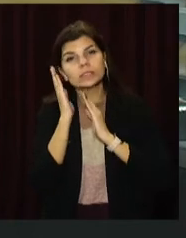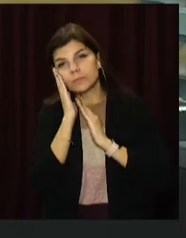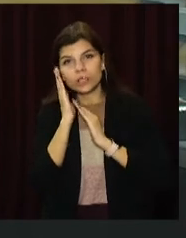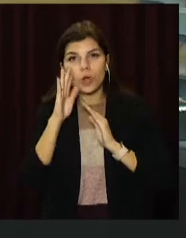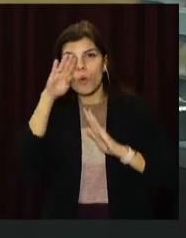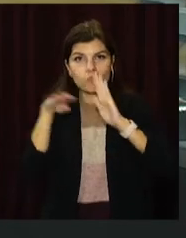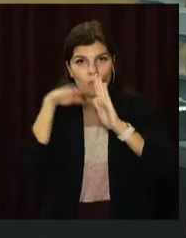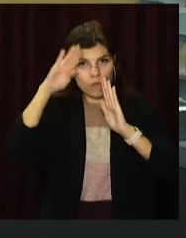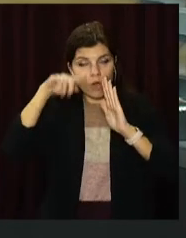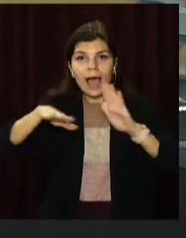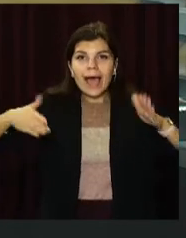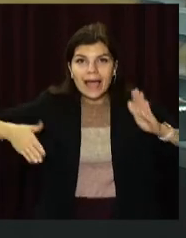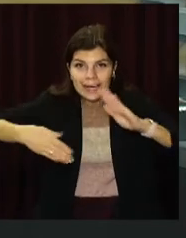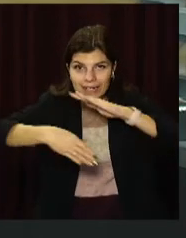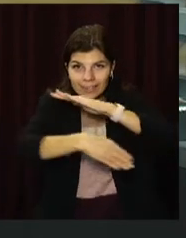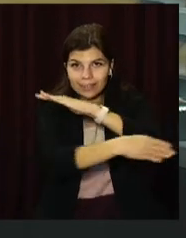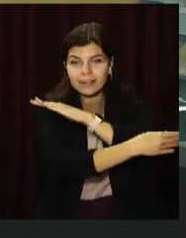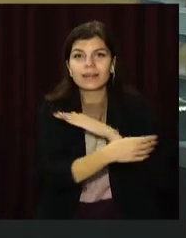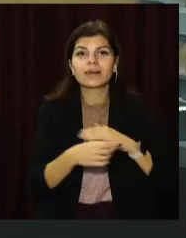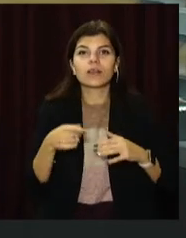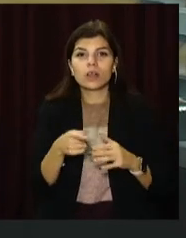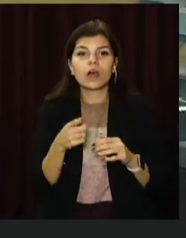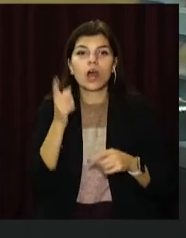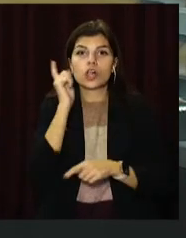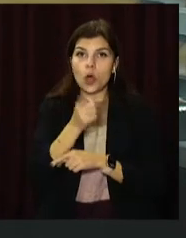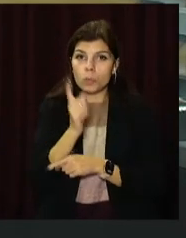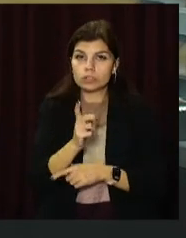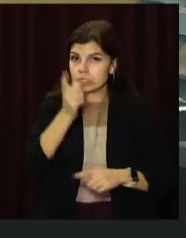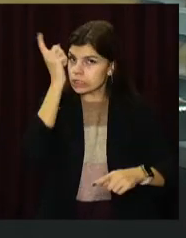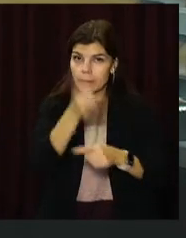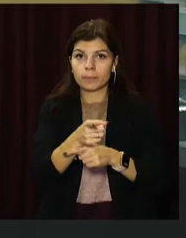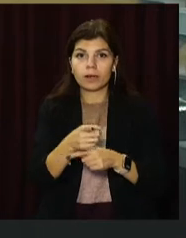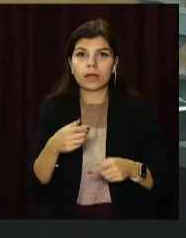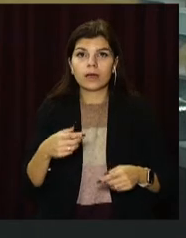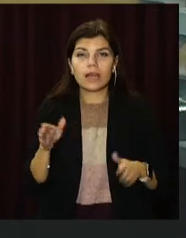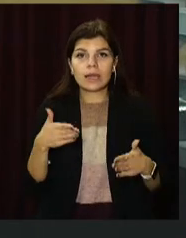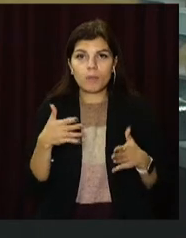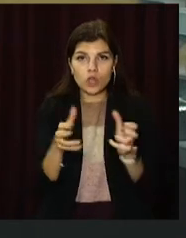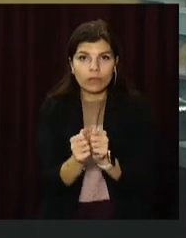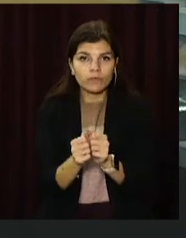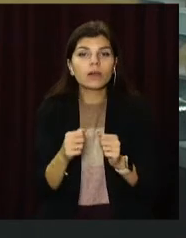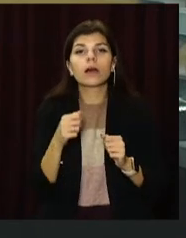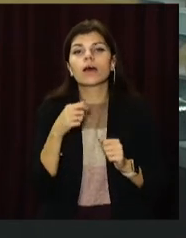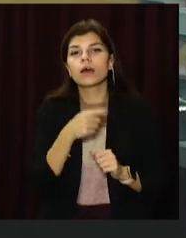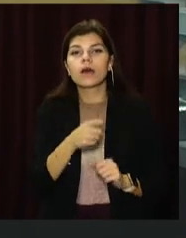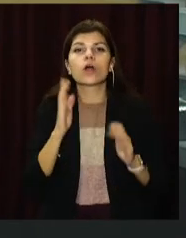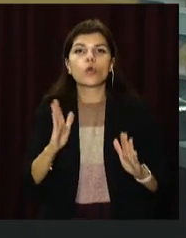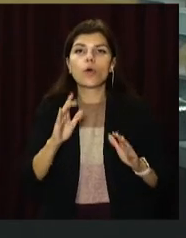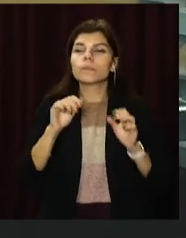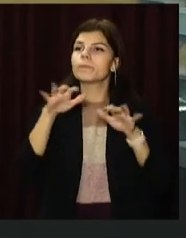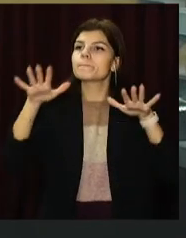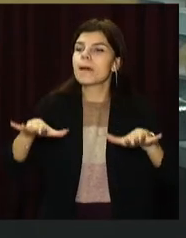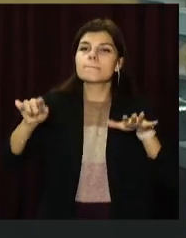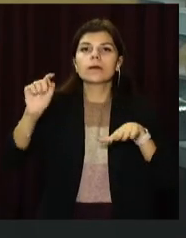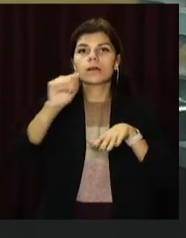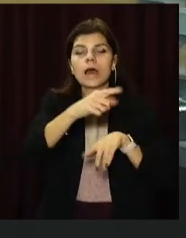наступного півроку рибу у місцях її зимування ловити табу. Заборона вводиться не повсюдно, а лише на окремі водойми та місця,